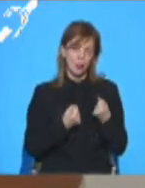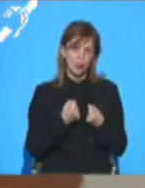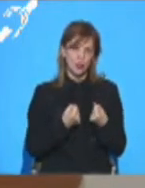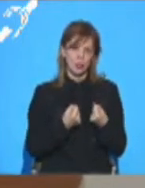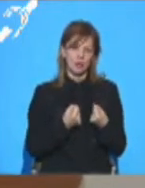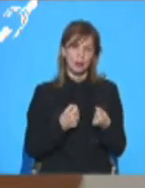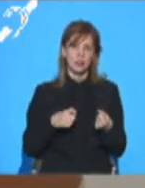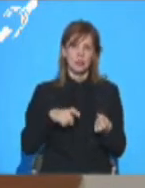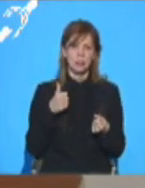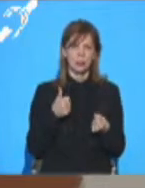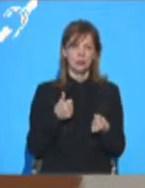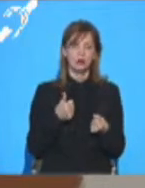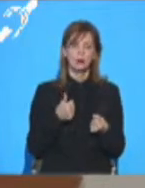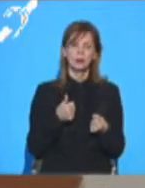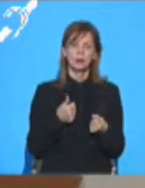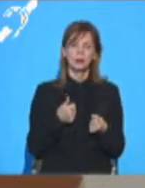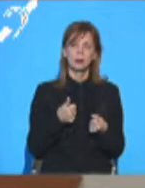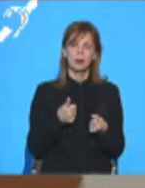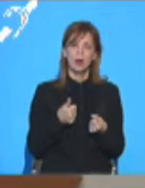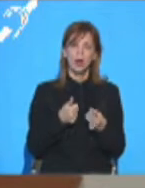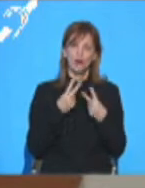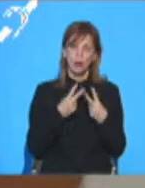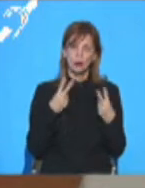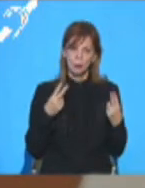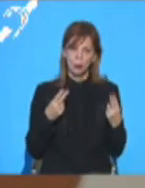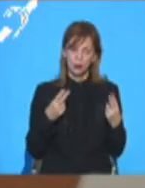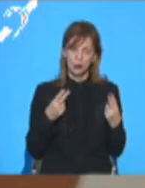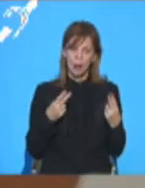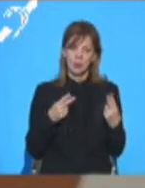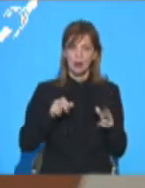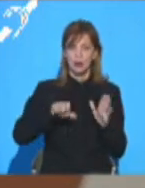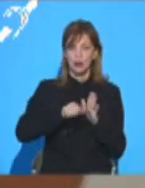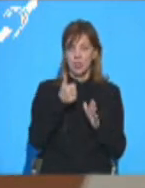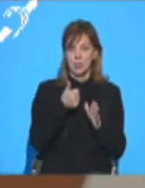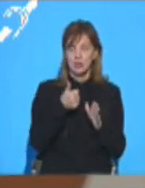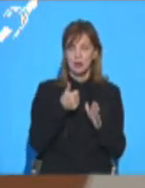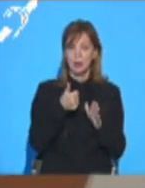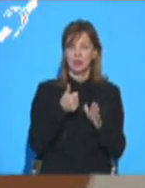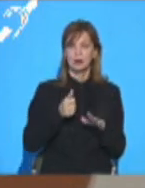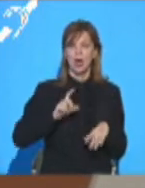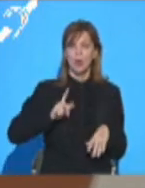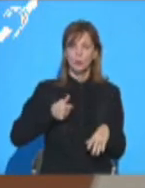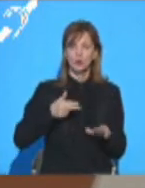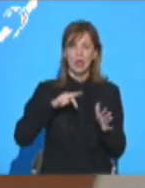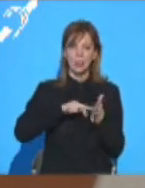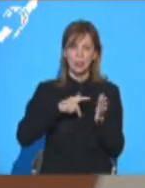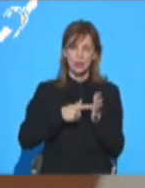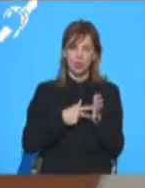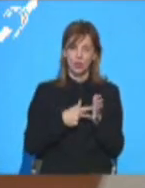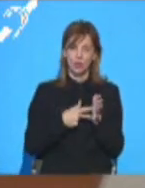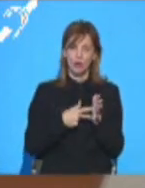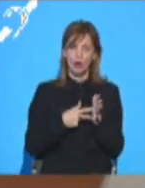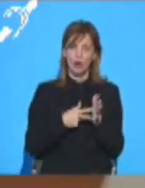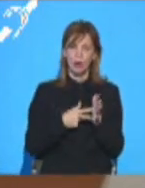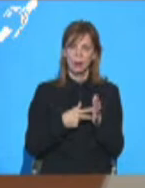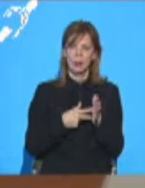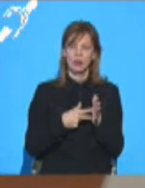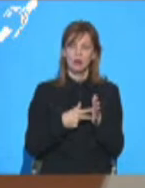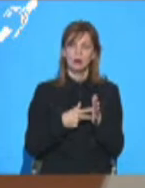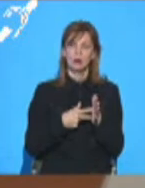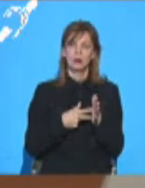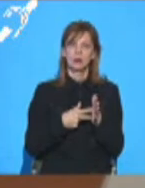sunt extrem de importante. Șansele de a vă putea rezolva pe